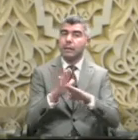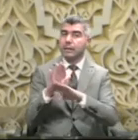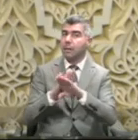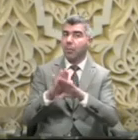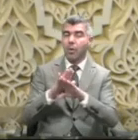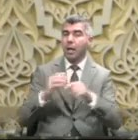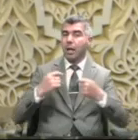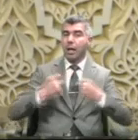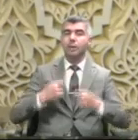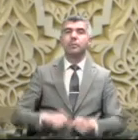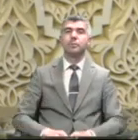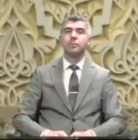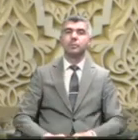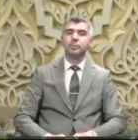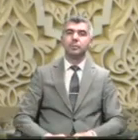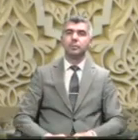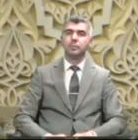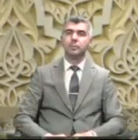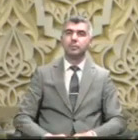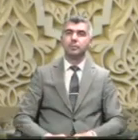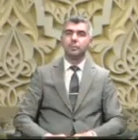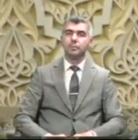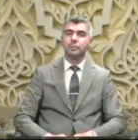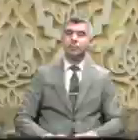رجاء رجاء رجاء اليوم